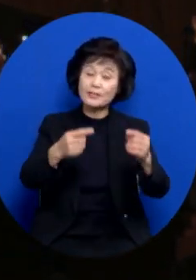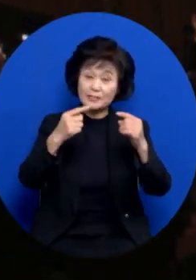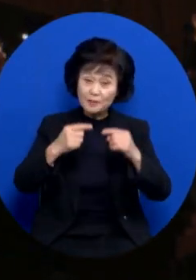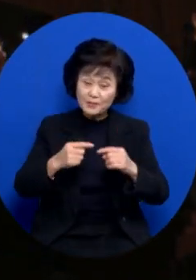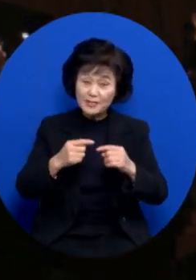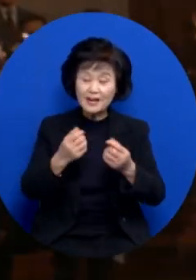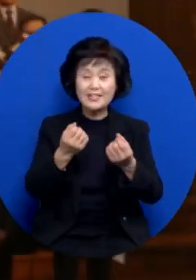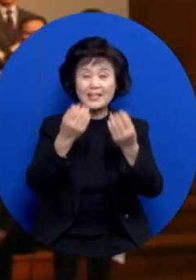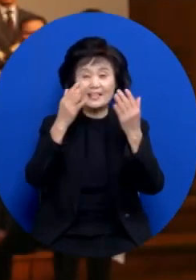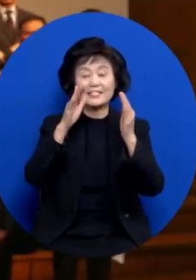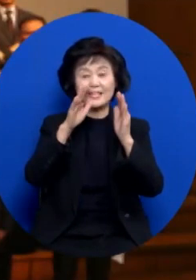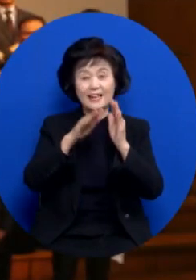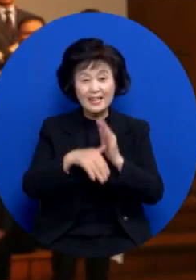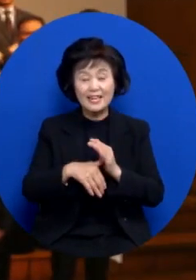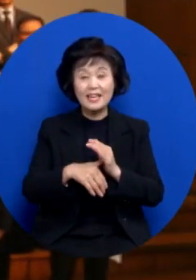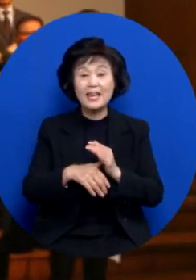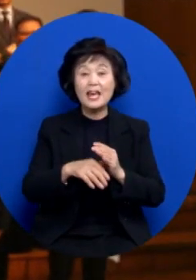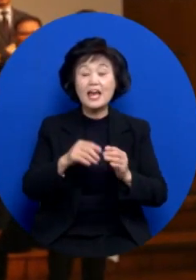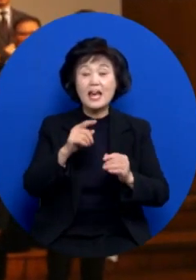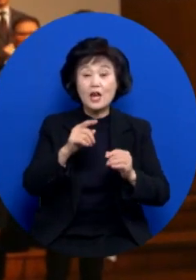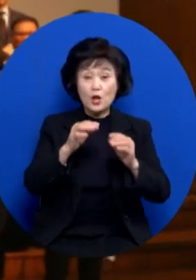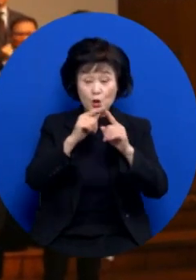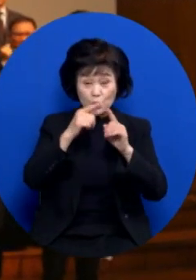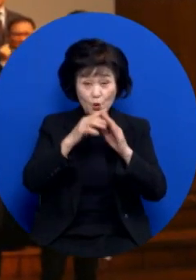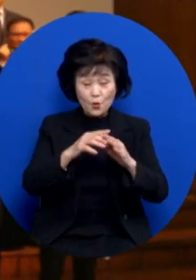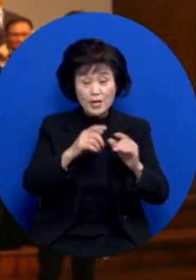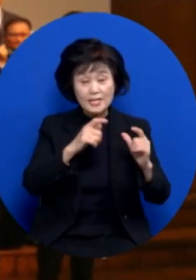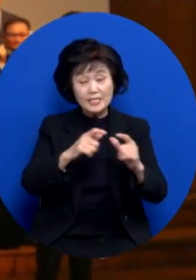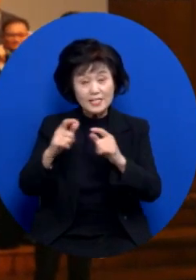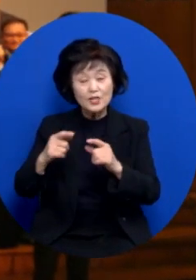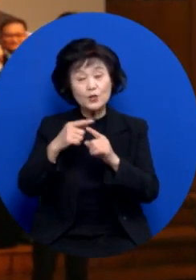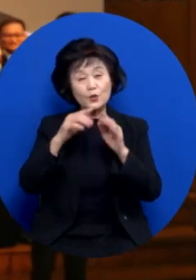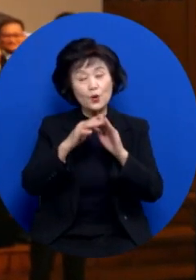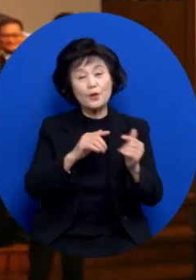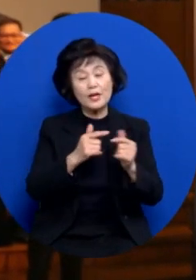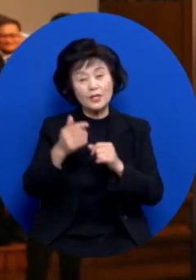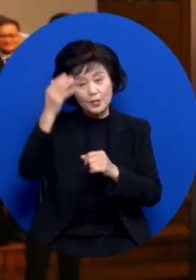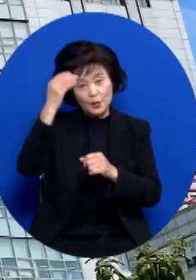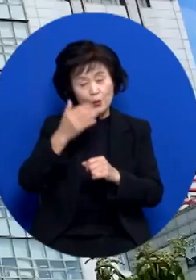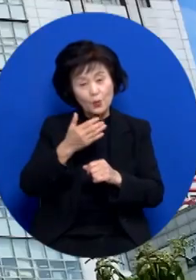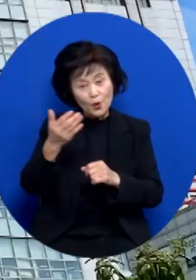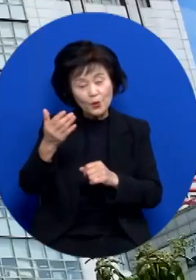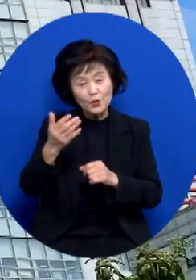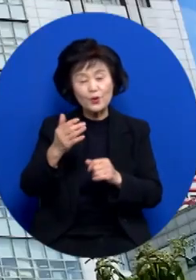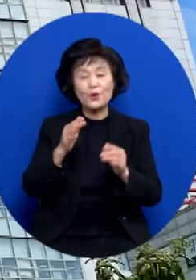콘서트는 광성교회와 광장교회 등 지역교회들의 후원으로 마련됐습니다.